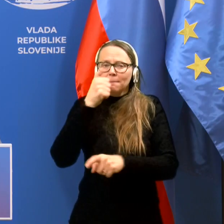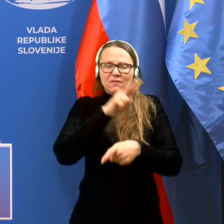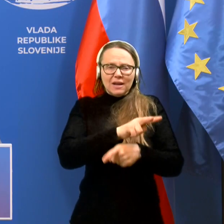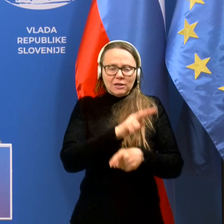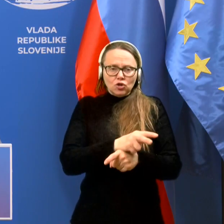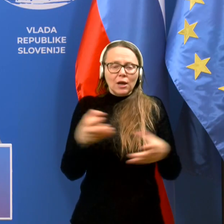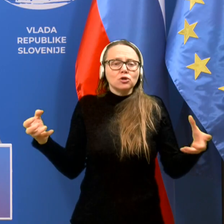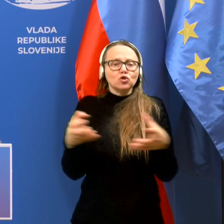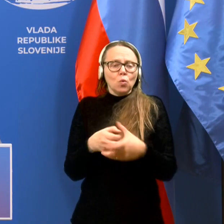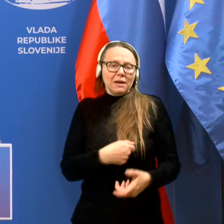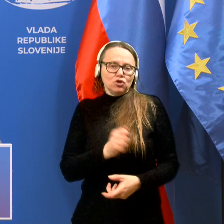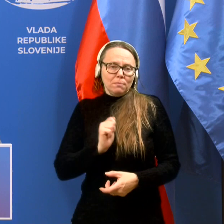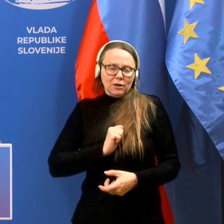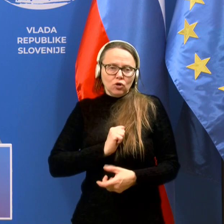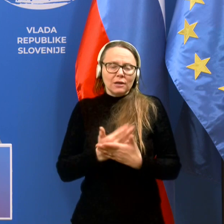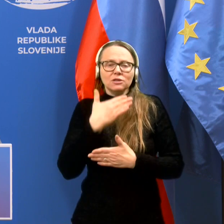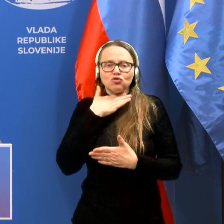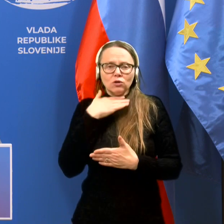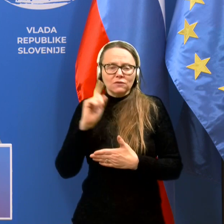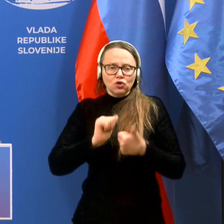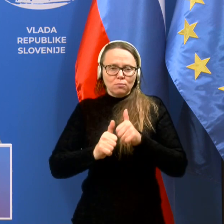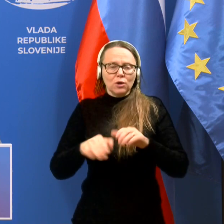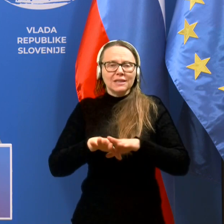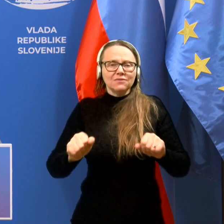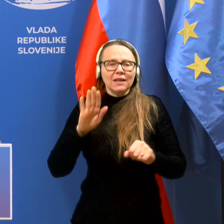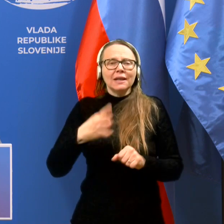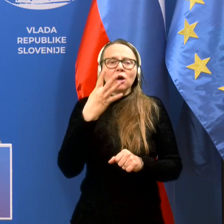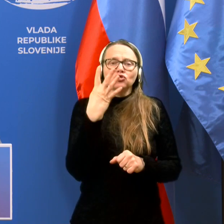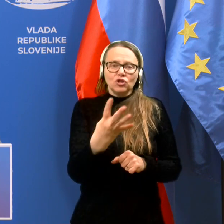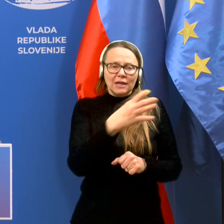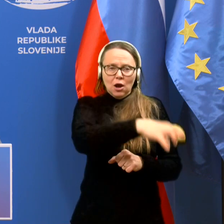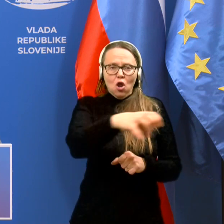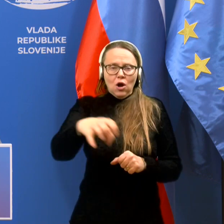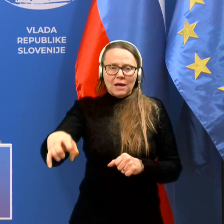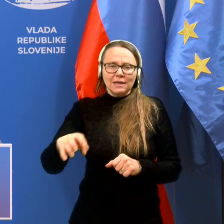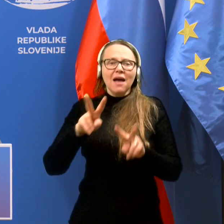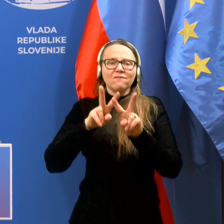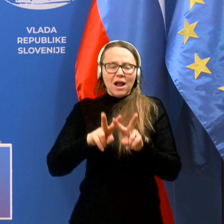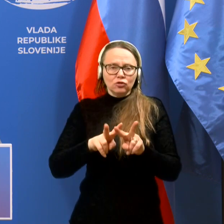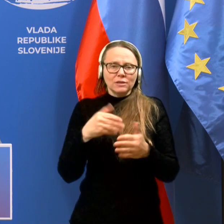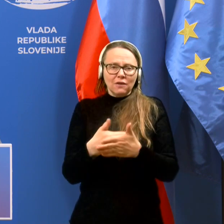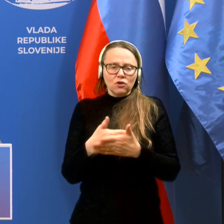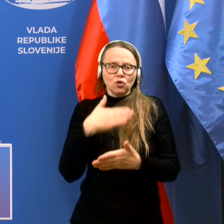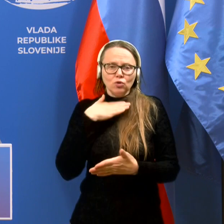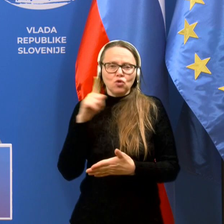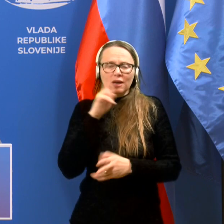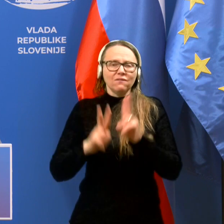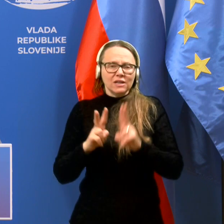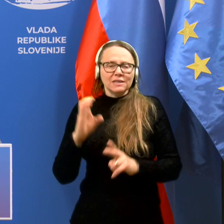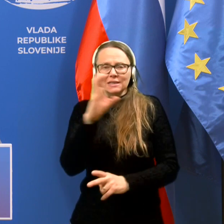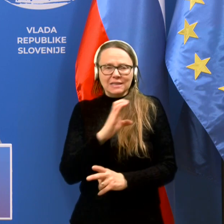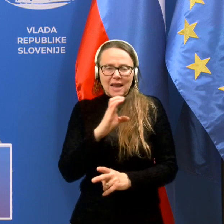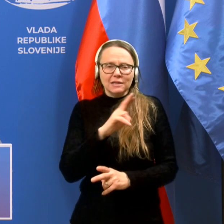nadzore smo skupaj z Inšpektoratom za šolstvo in šport izvedli na 4 lokacijah valdorfskih osnovnih šol in vrtcev v